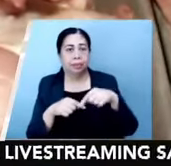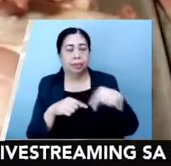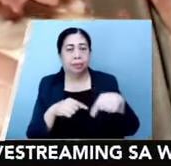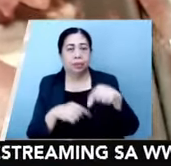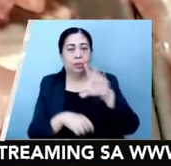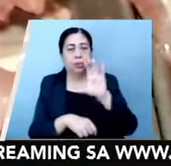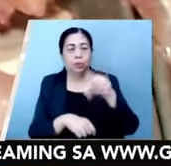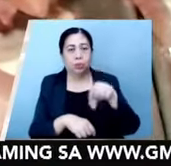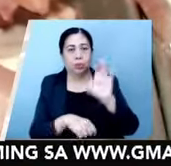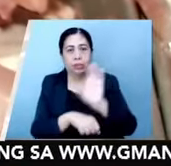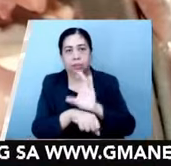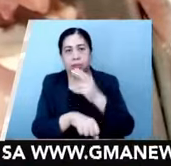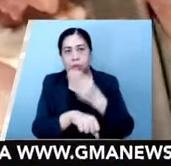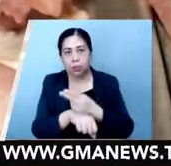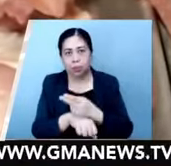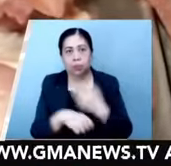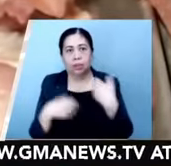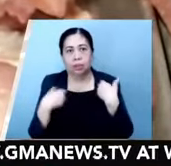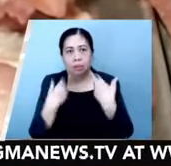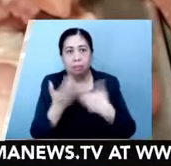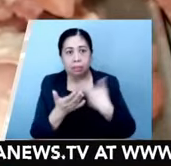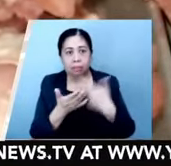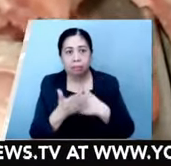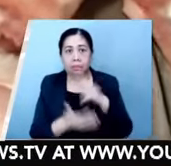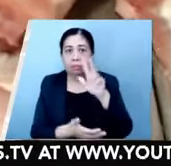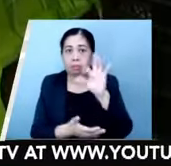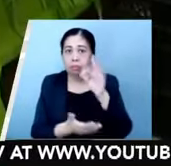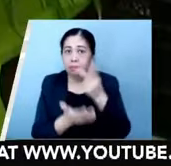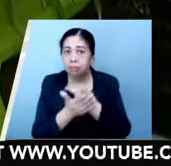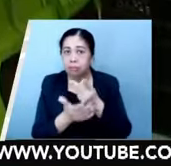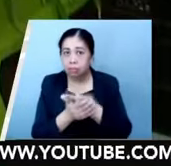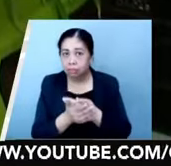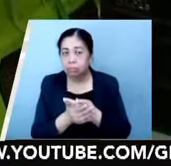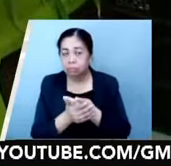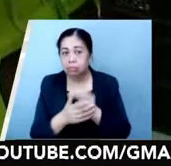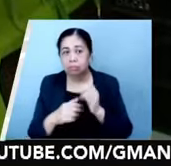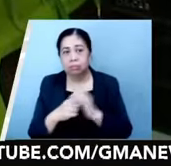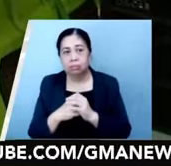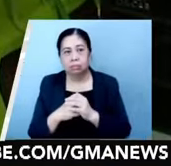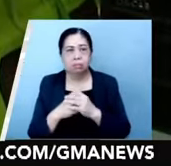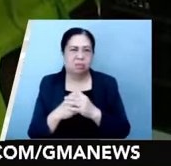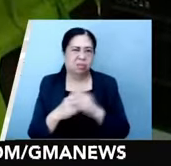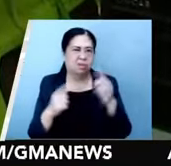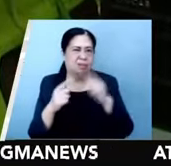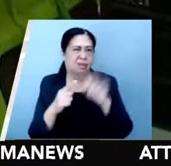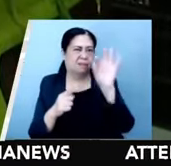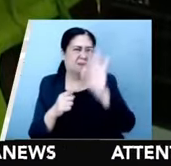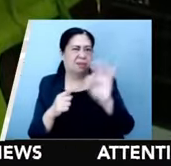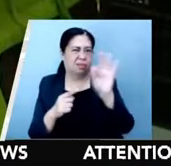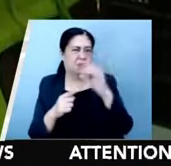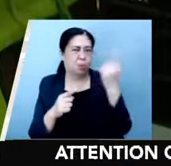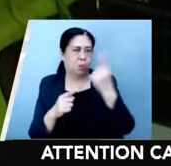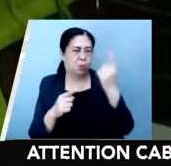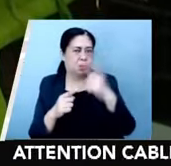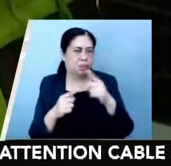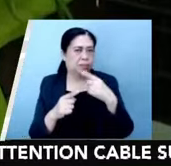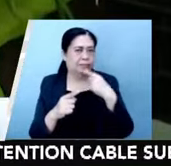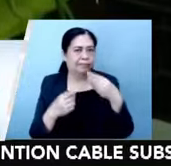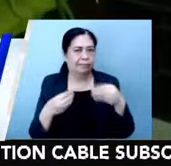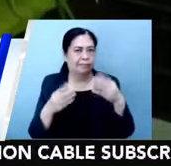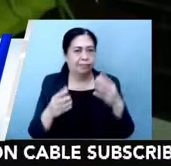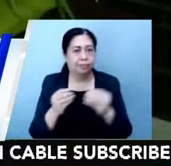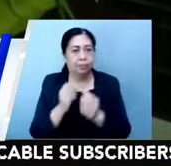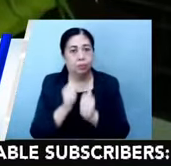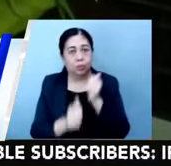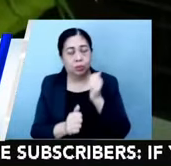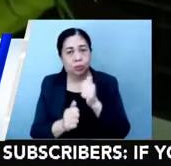na mabibili sa halagang 39 pesos kada kilo, pero posibleng hanggang Biyernes lang ang supply nito ayon sa ilang tindera. Ang karaniwang supply na premium rice